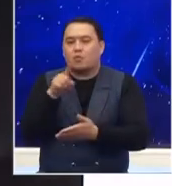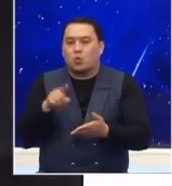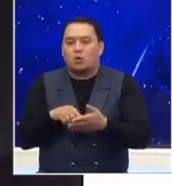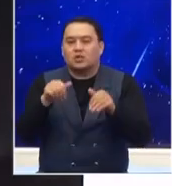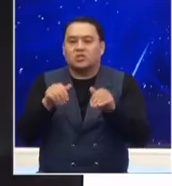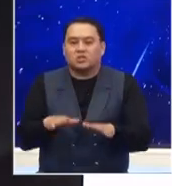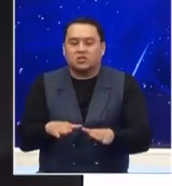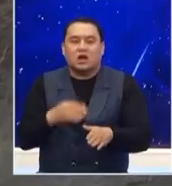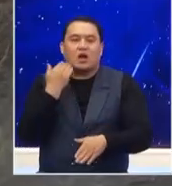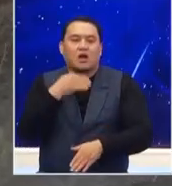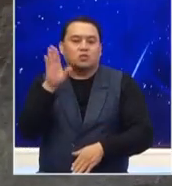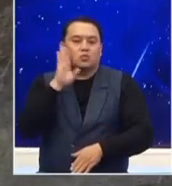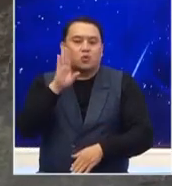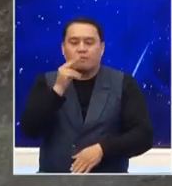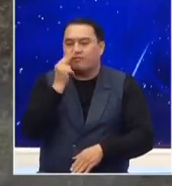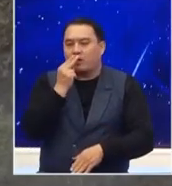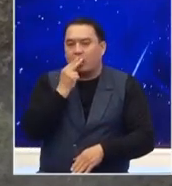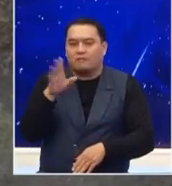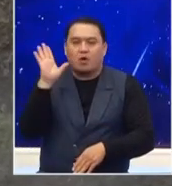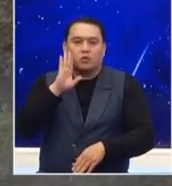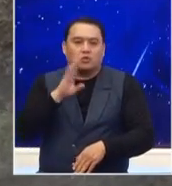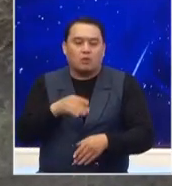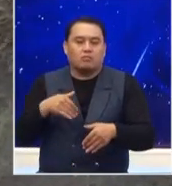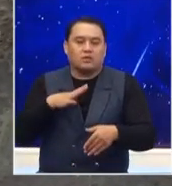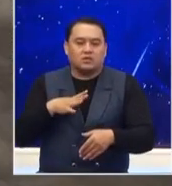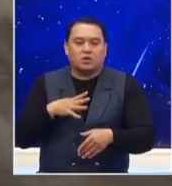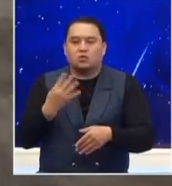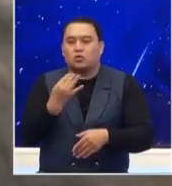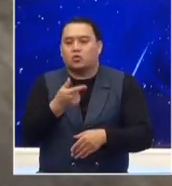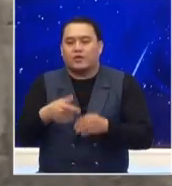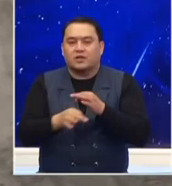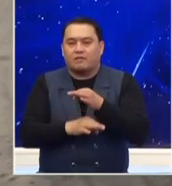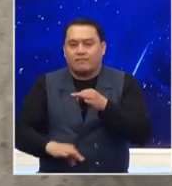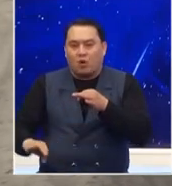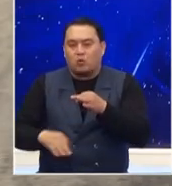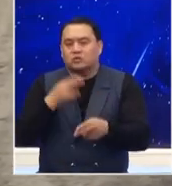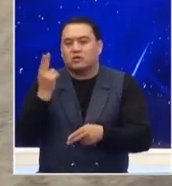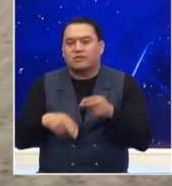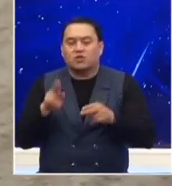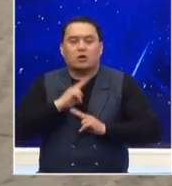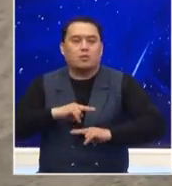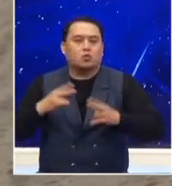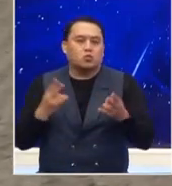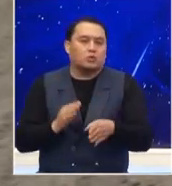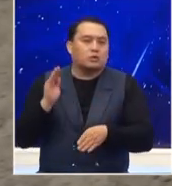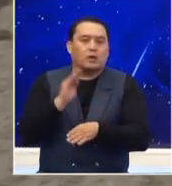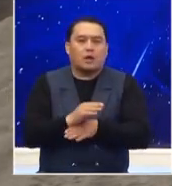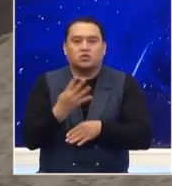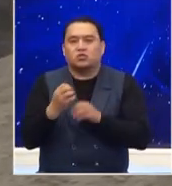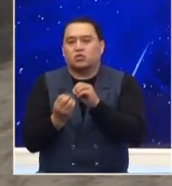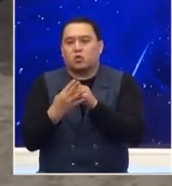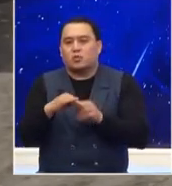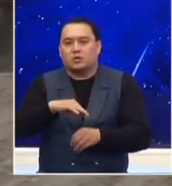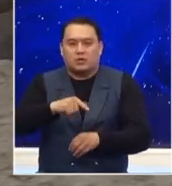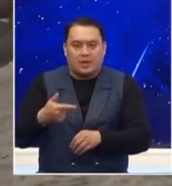задач обеспеченности качественной питьевой водой жители моногорода стало бурение 4 скважин. Однако для завершения работ необходимо дополнительные 14